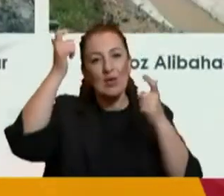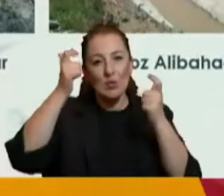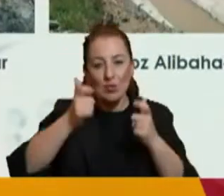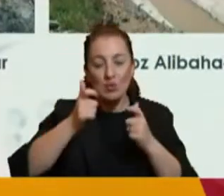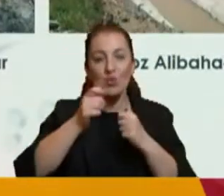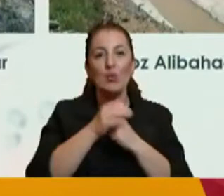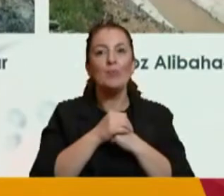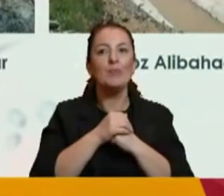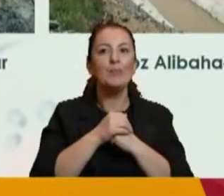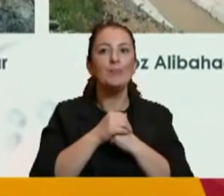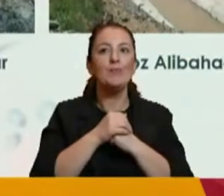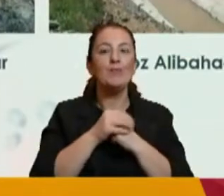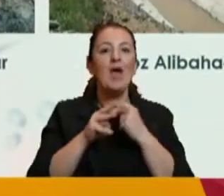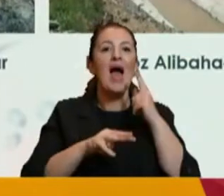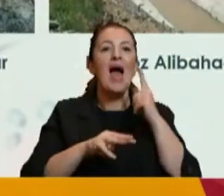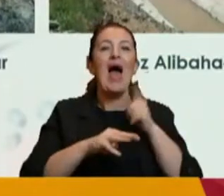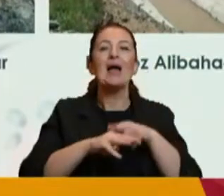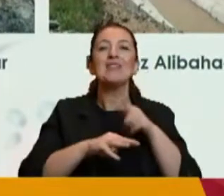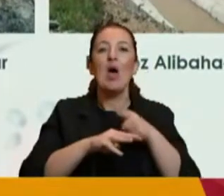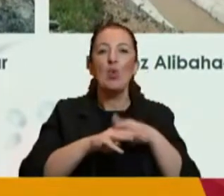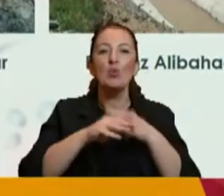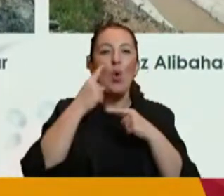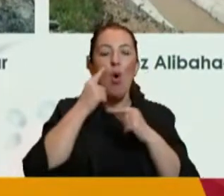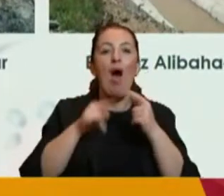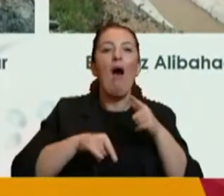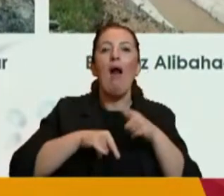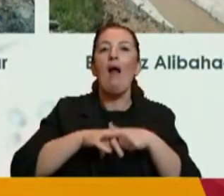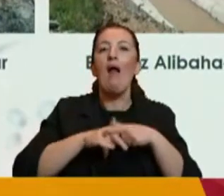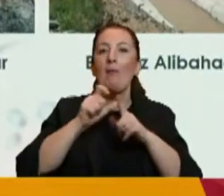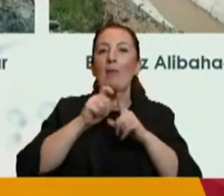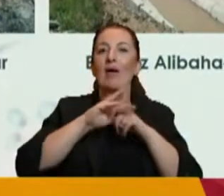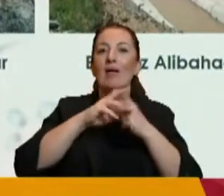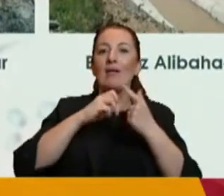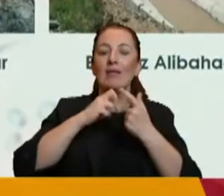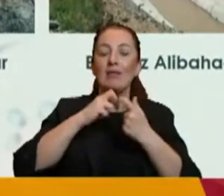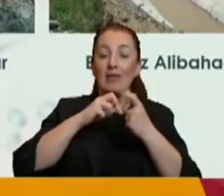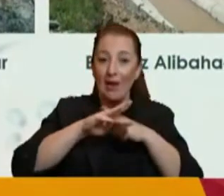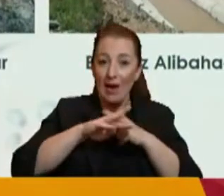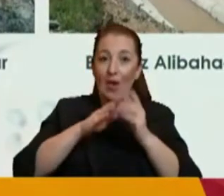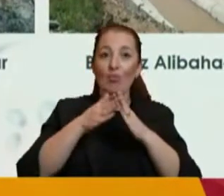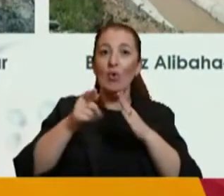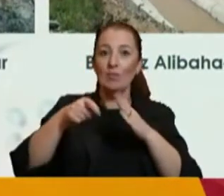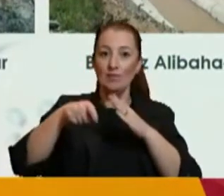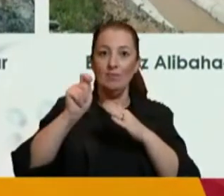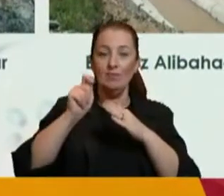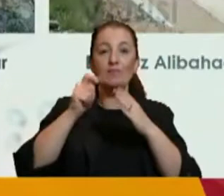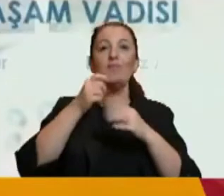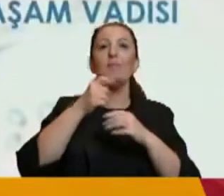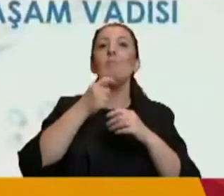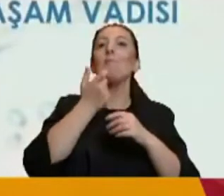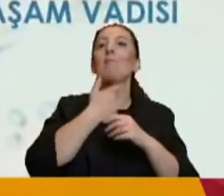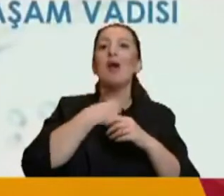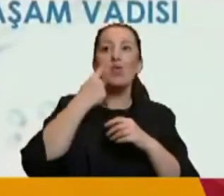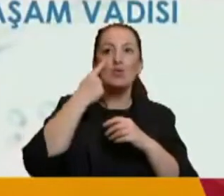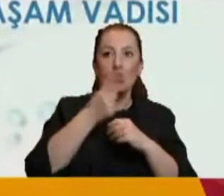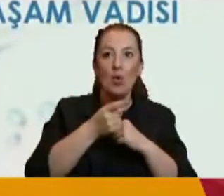i Esenyurt Haramidere Büyükçekmece serinpınar Beykoz alibahadır Deresi